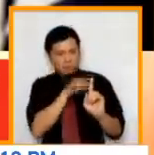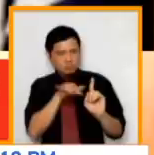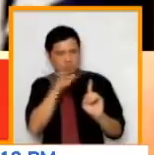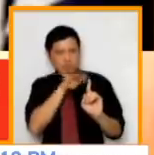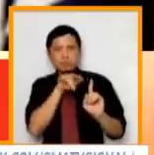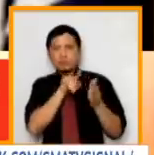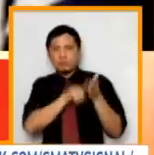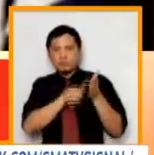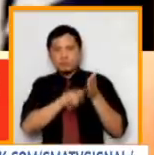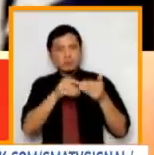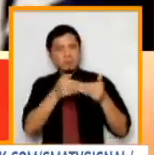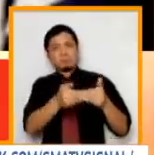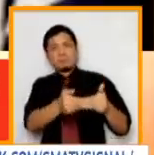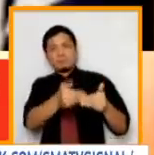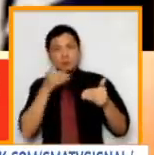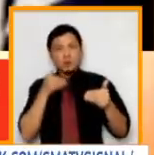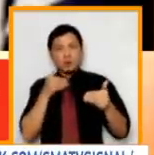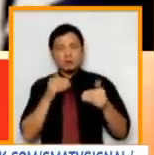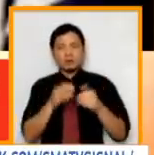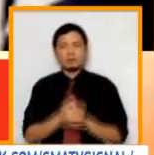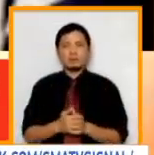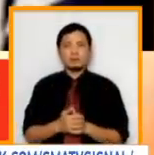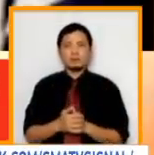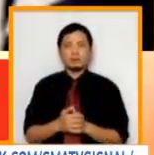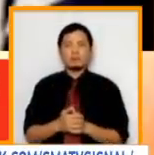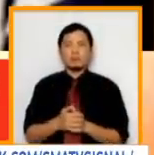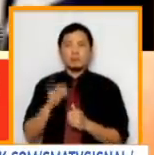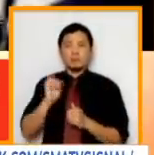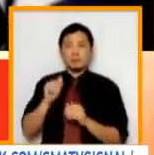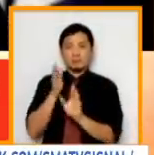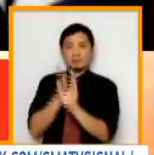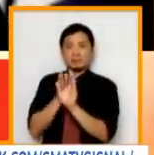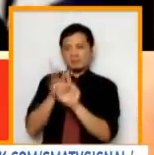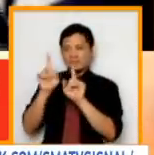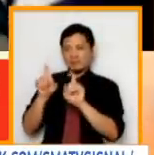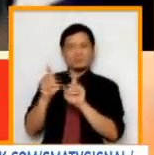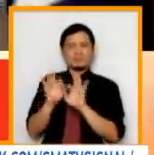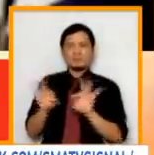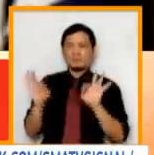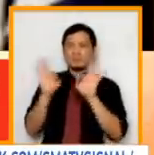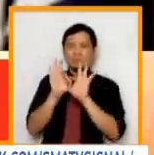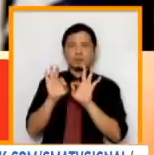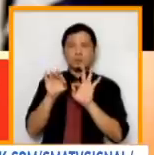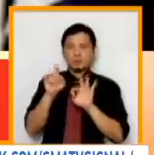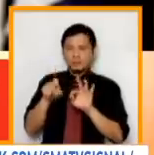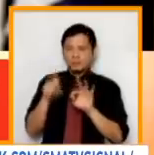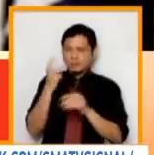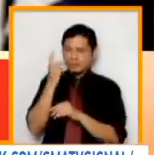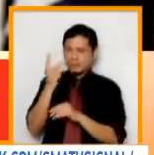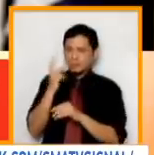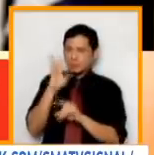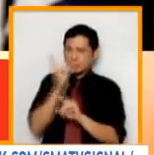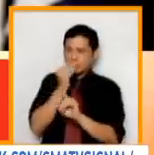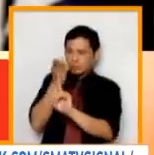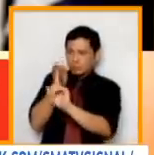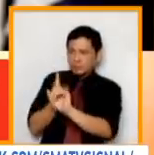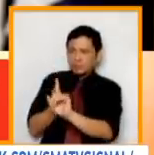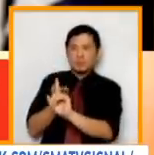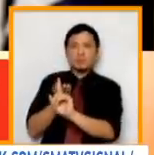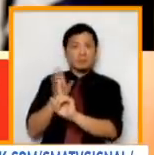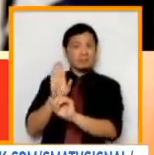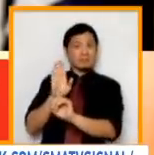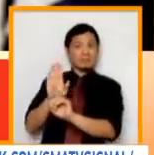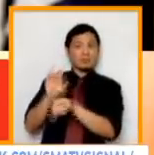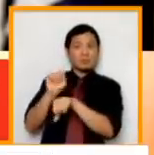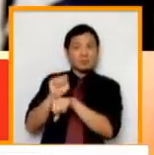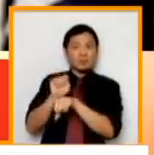tutulungan nila doon sa neuropsychiatric test. Yun ang napaka-importante, Igan, kasi itong trabaho ng pulis, hindi naman ito kagaya na ibang trabaho na lang.